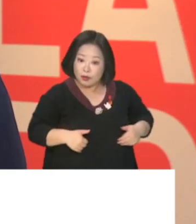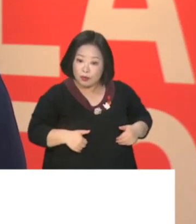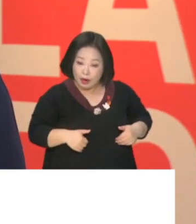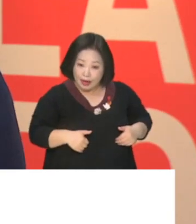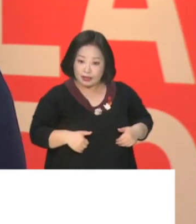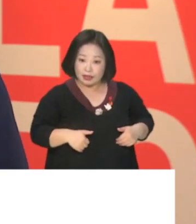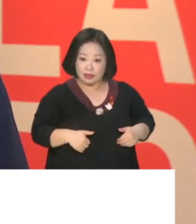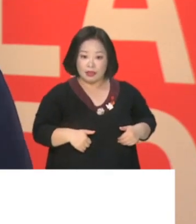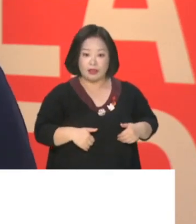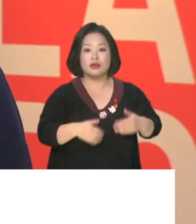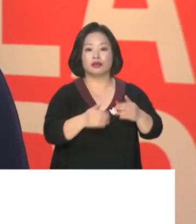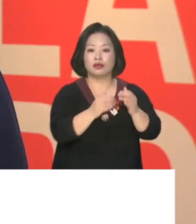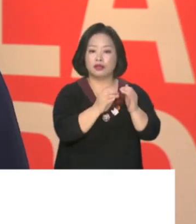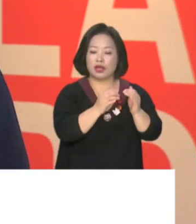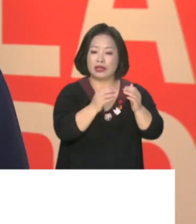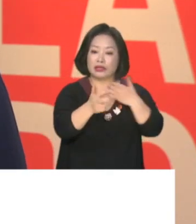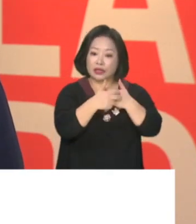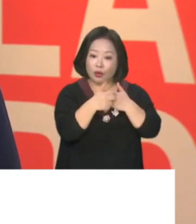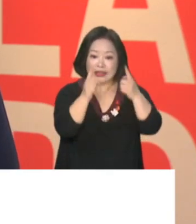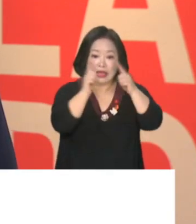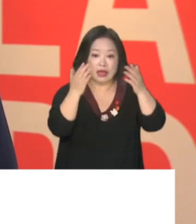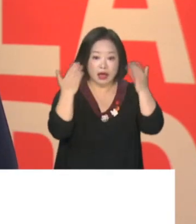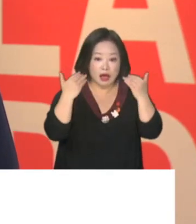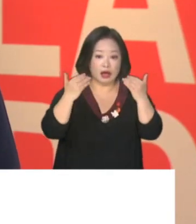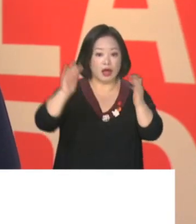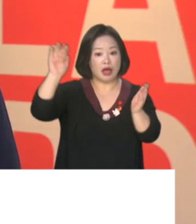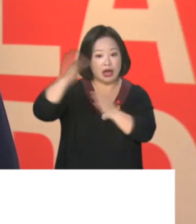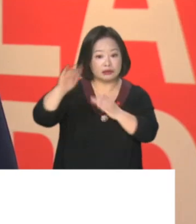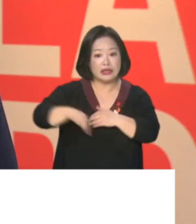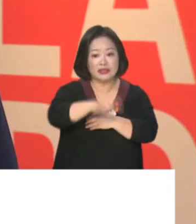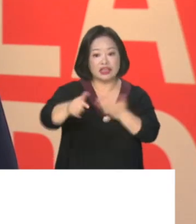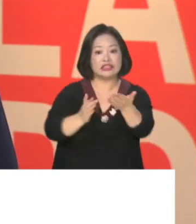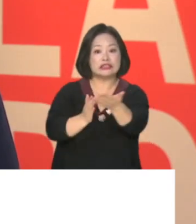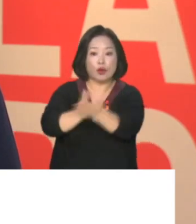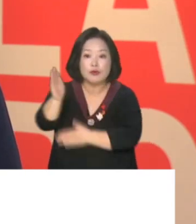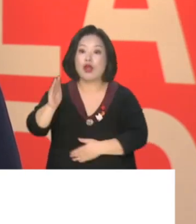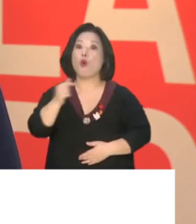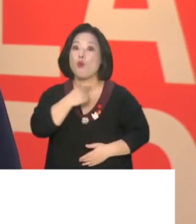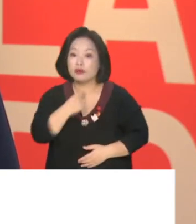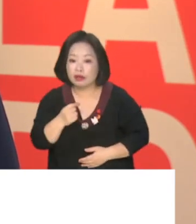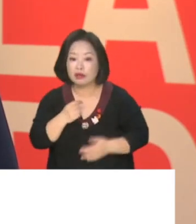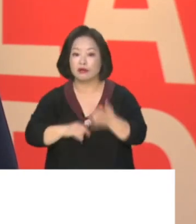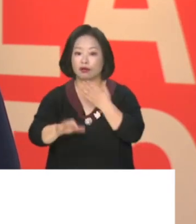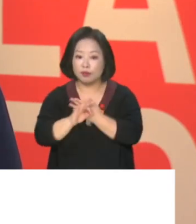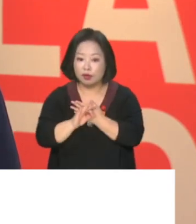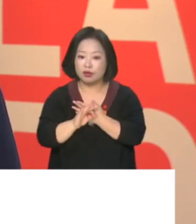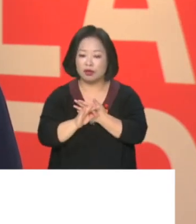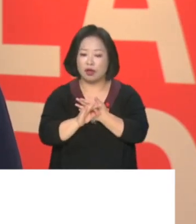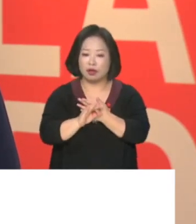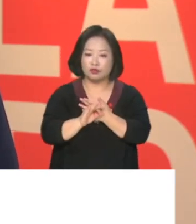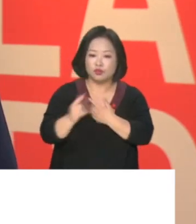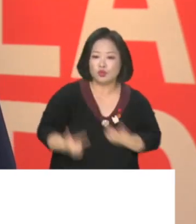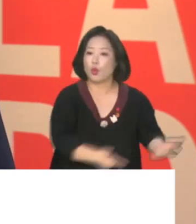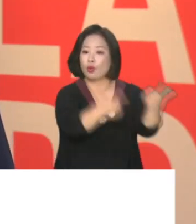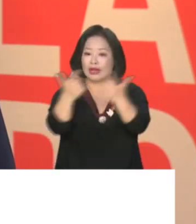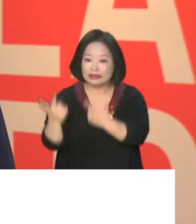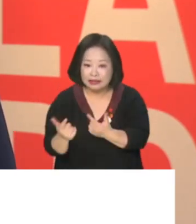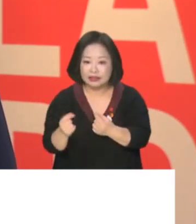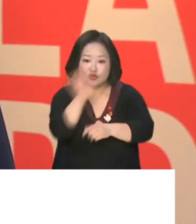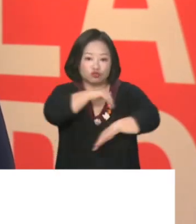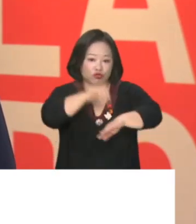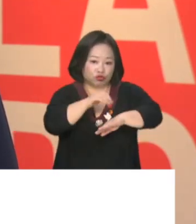졸업생들 또 전문의가 되고자 하는 모든 의사들이 기본적으로 어 수련 과정을 거칠 것이기